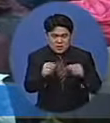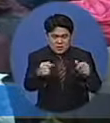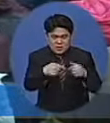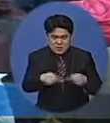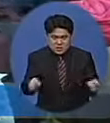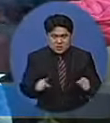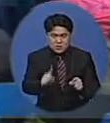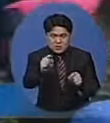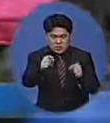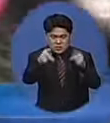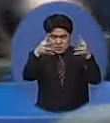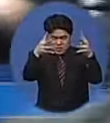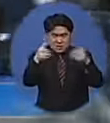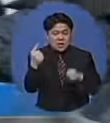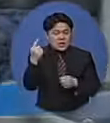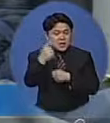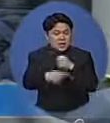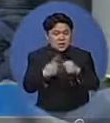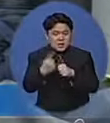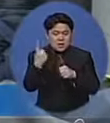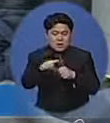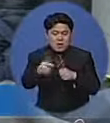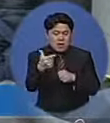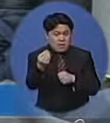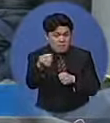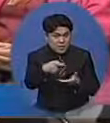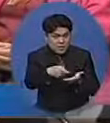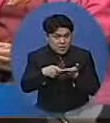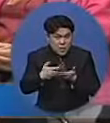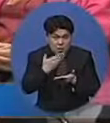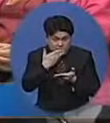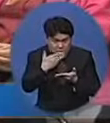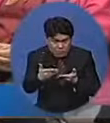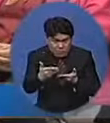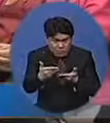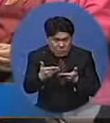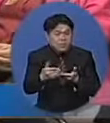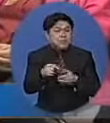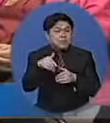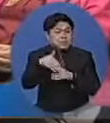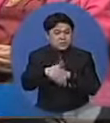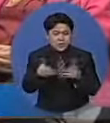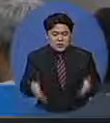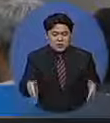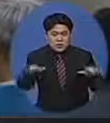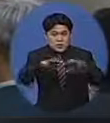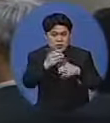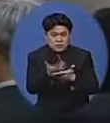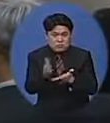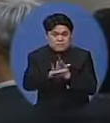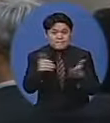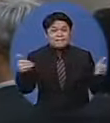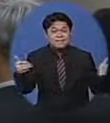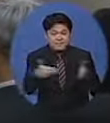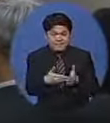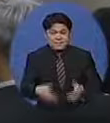연간 1,500만 원 이상의 에너지 절감 효과를 기대하는 에너지 절약형 건물로 리모델링됐습니다.